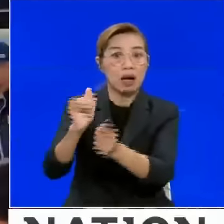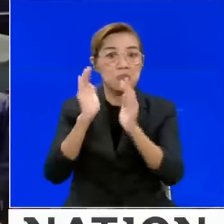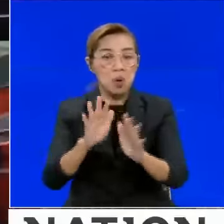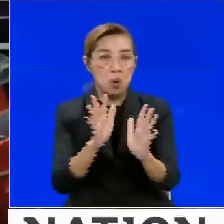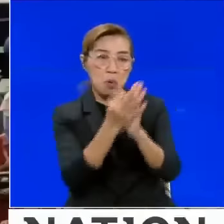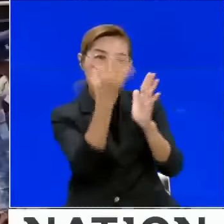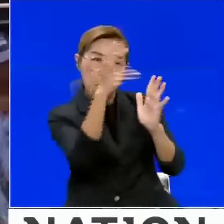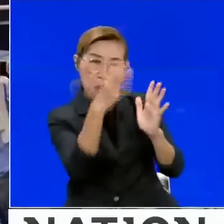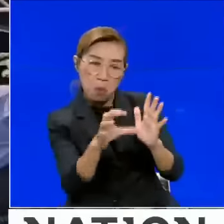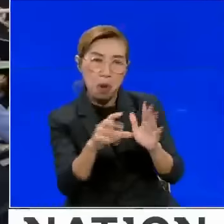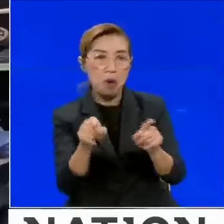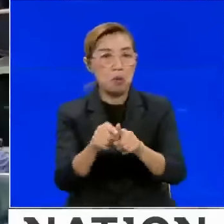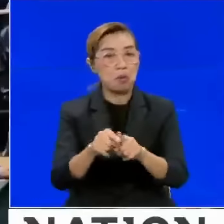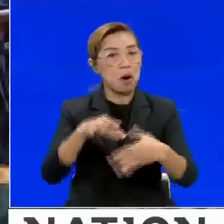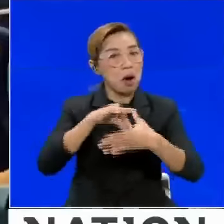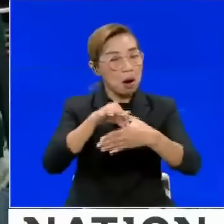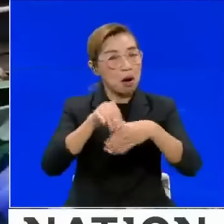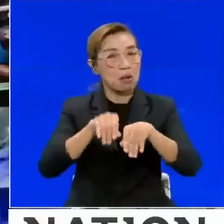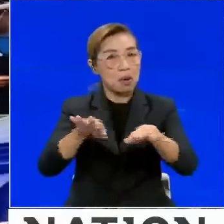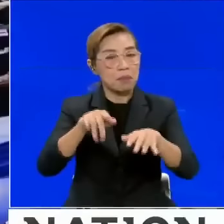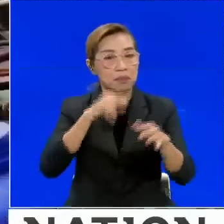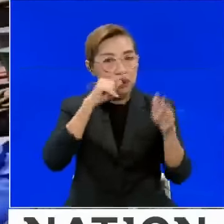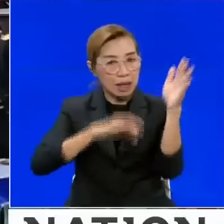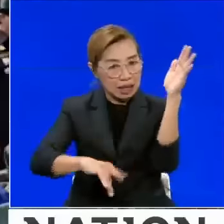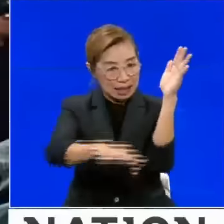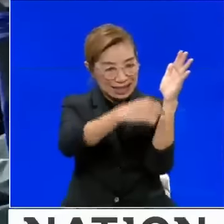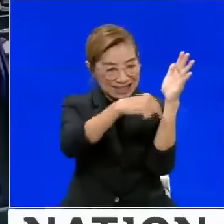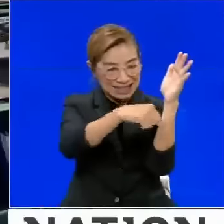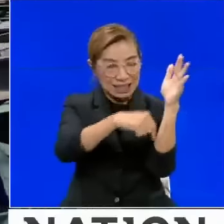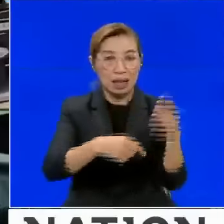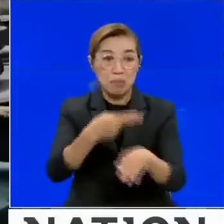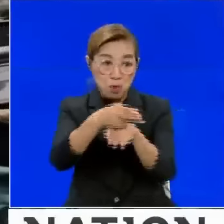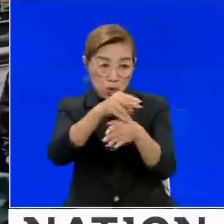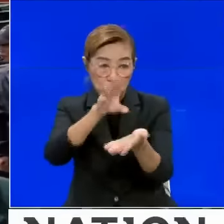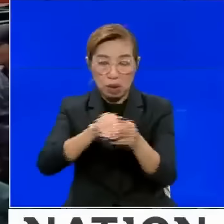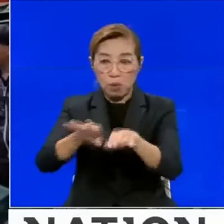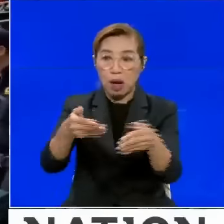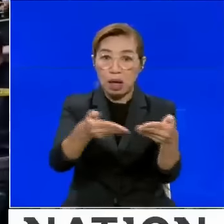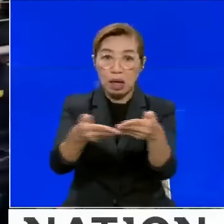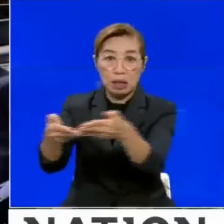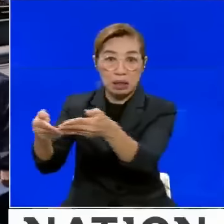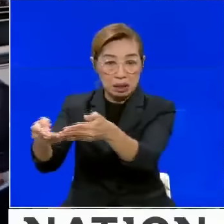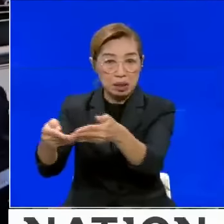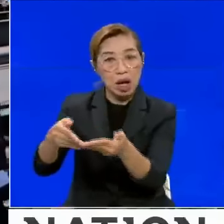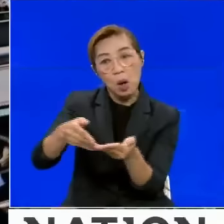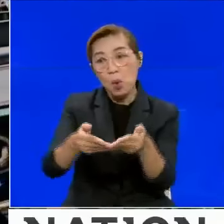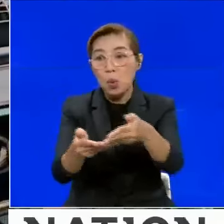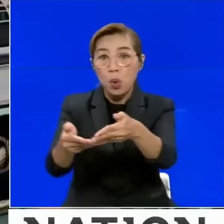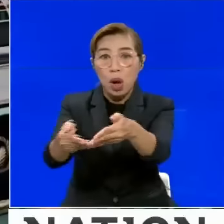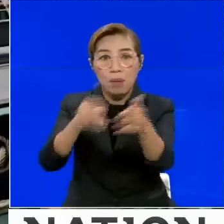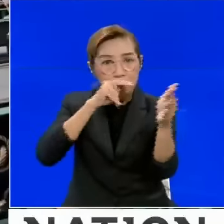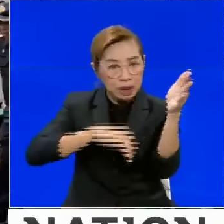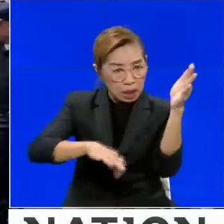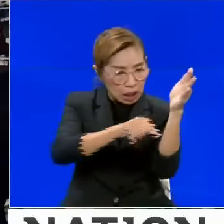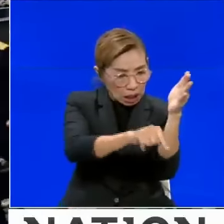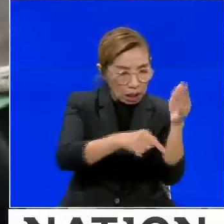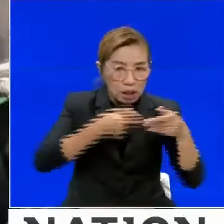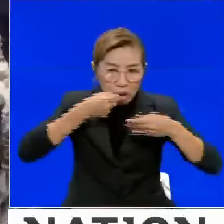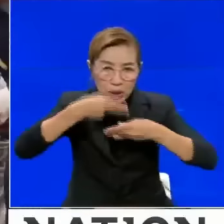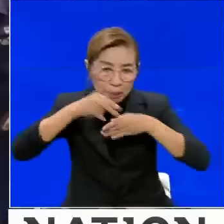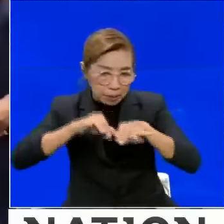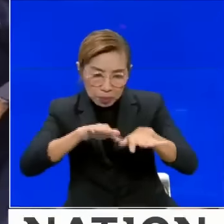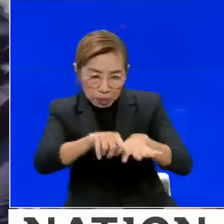ลิปฮะเรือวิ่งอยู่ในอ่าวพัทยาใกล้ๆเลยเนี่ยบอกเอ้ยมันไปเจอคราบน้ำมันลอยมามันจะเกี่ยวกับเรือน้ำมันที่ห